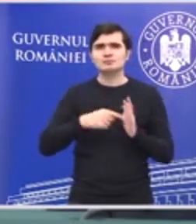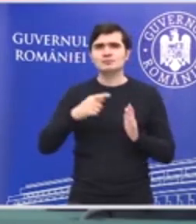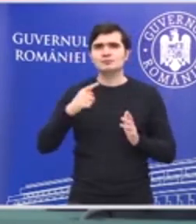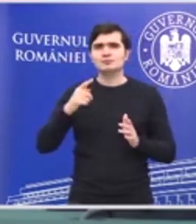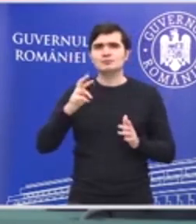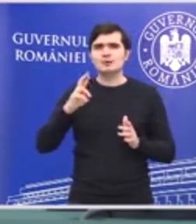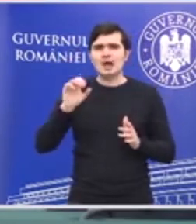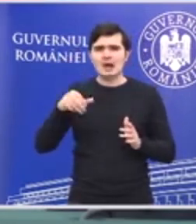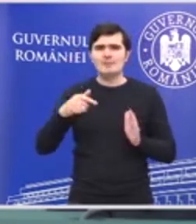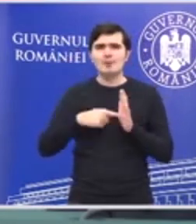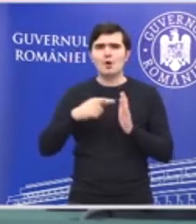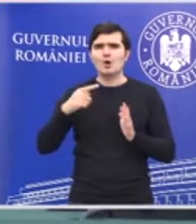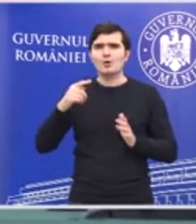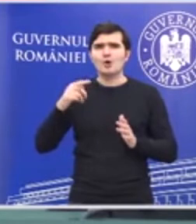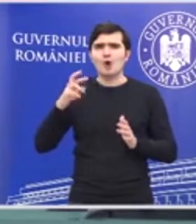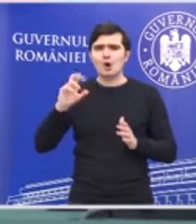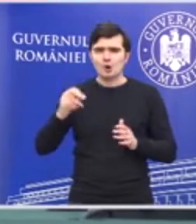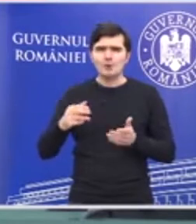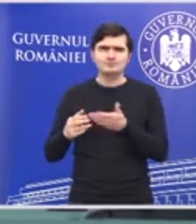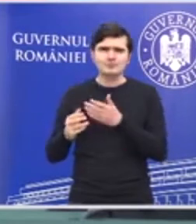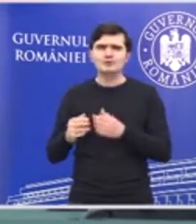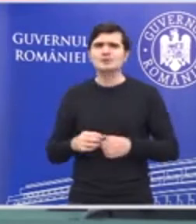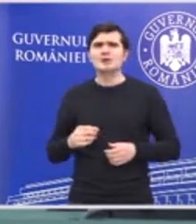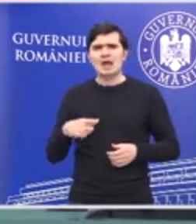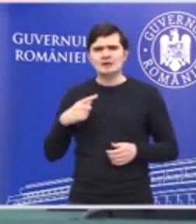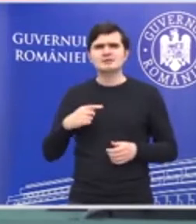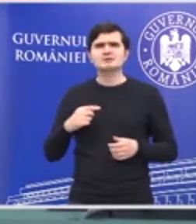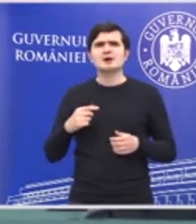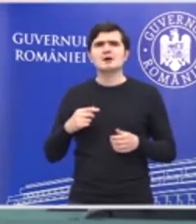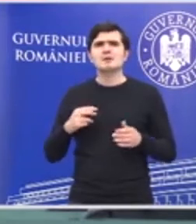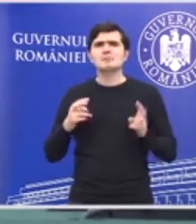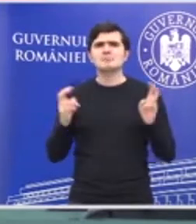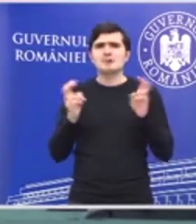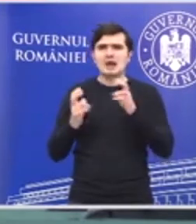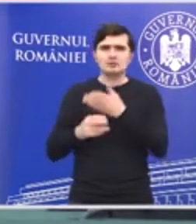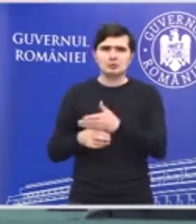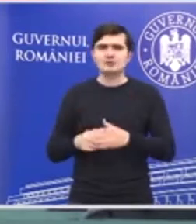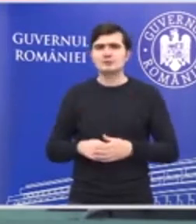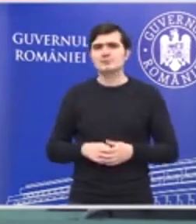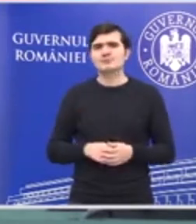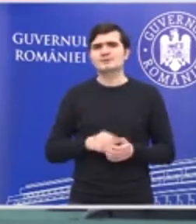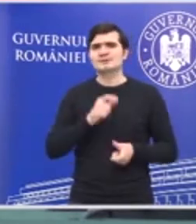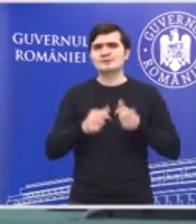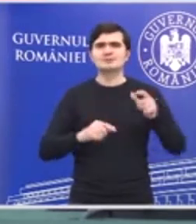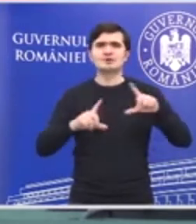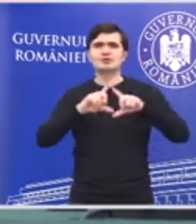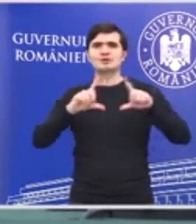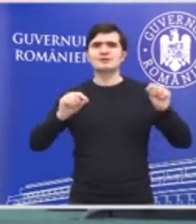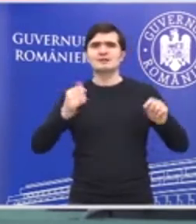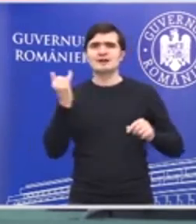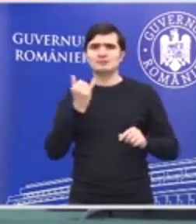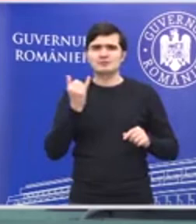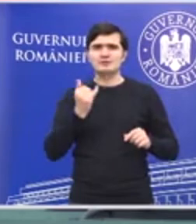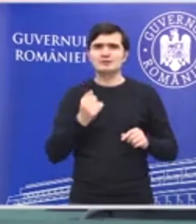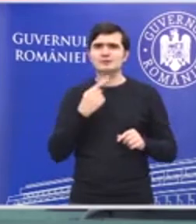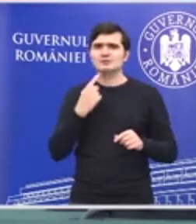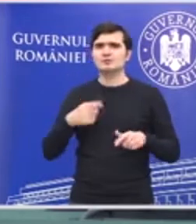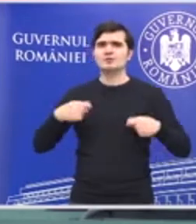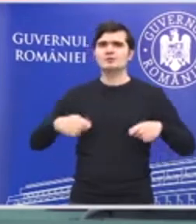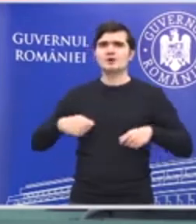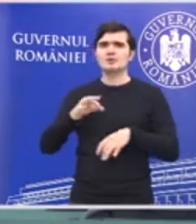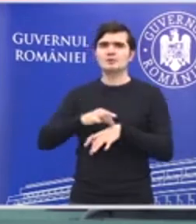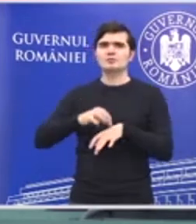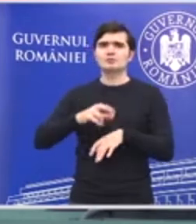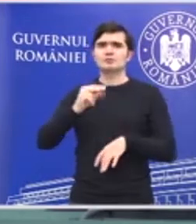adulți.rem.ro, așa încât va avea varianta electronică, iar în ceea ce privește certificatul verde, aș vrea să o rog pe doamna doctor Pistol.